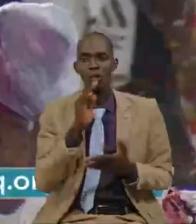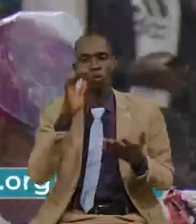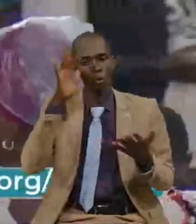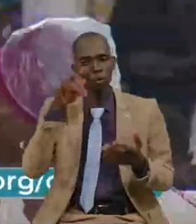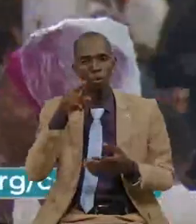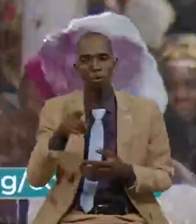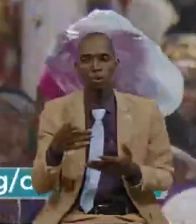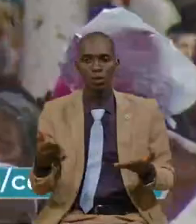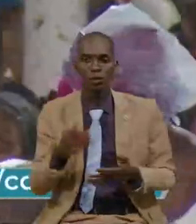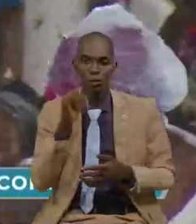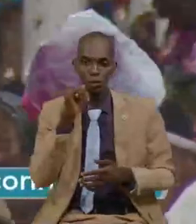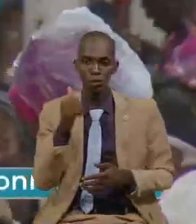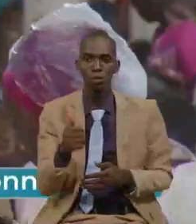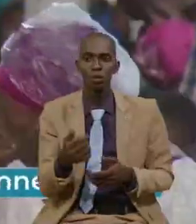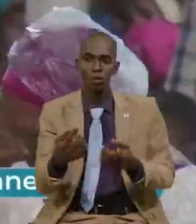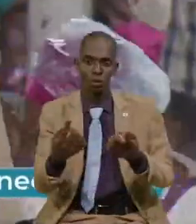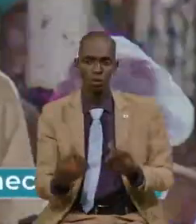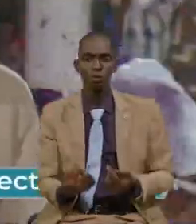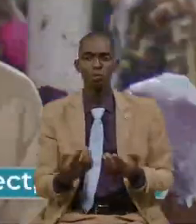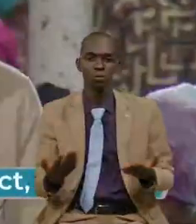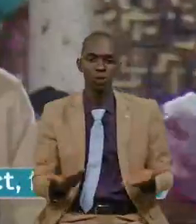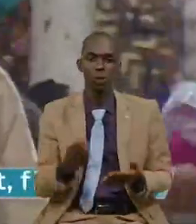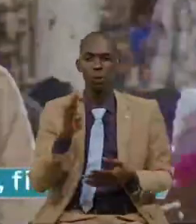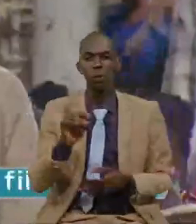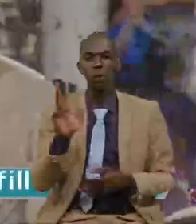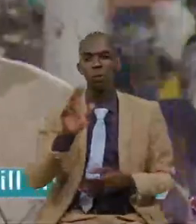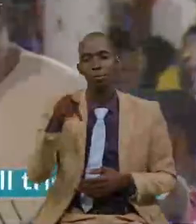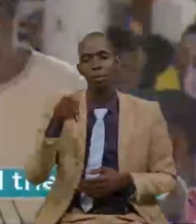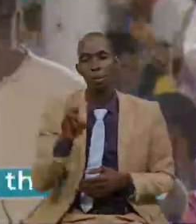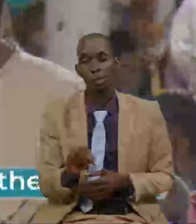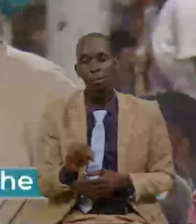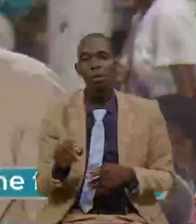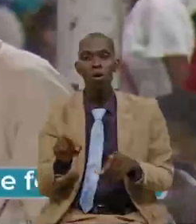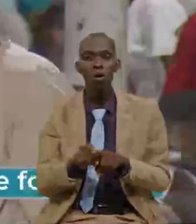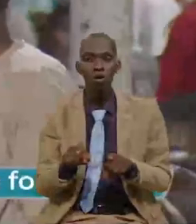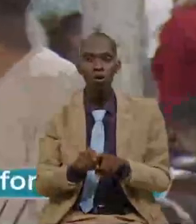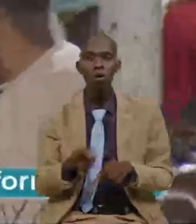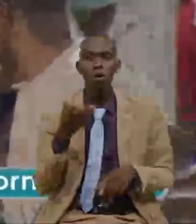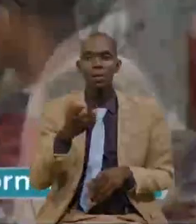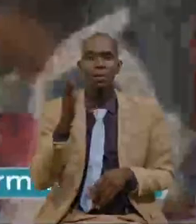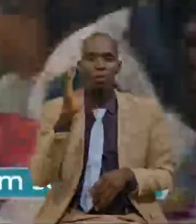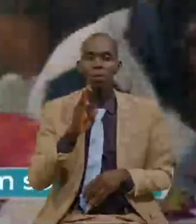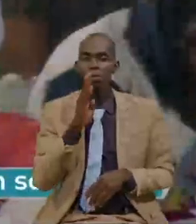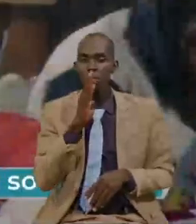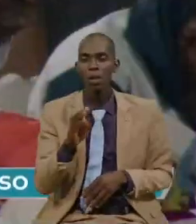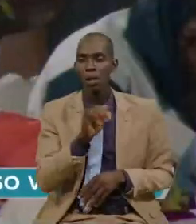Tomorrow, come there. Also, there will be a special online